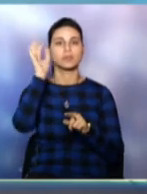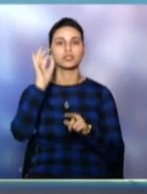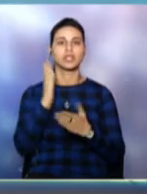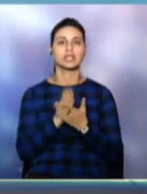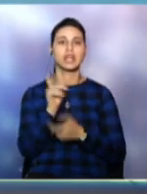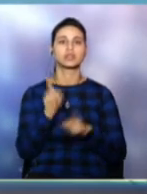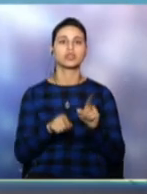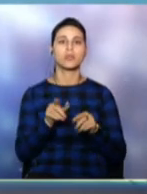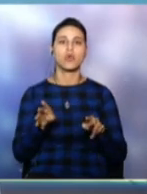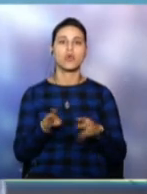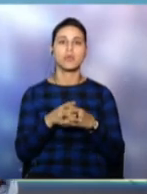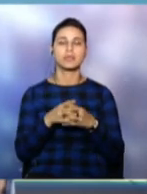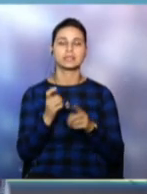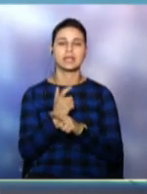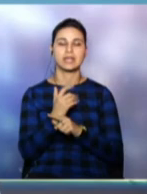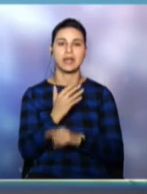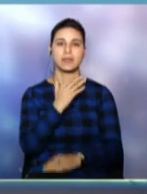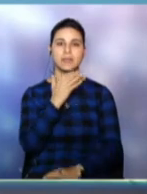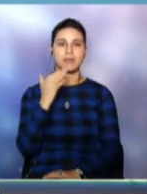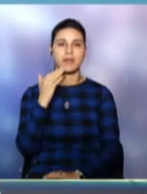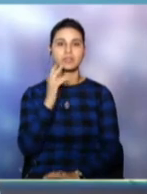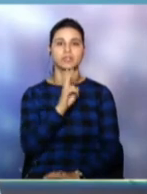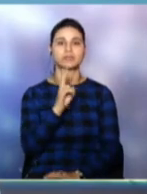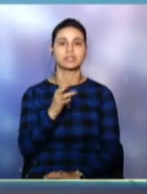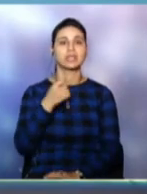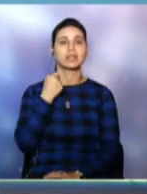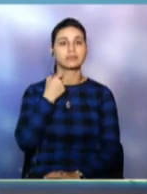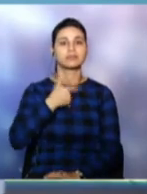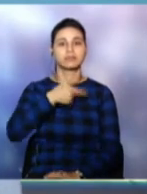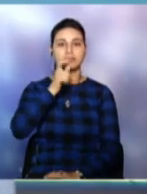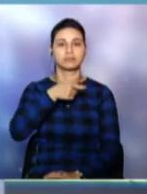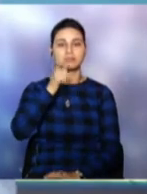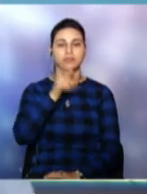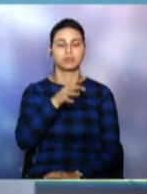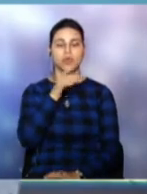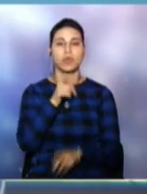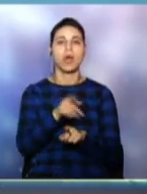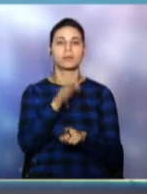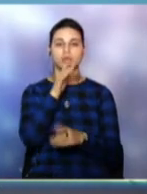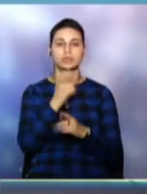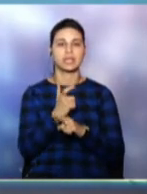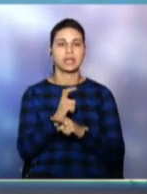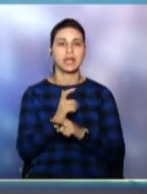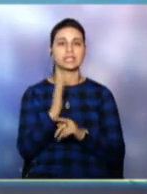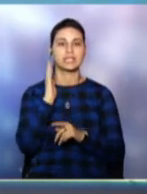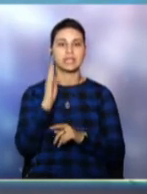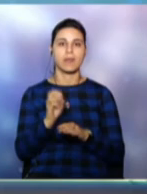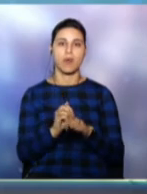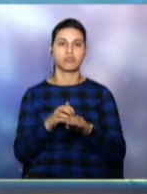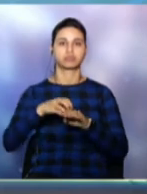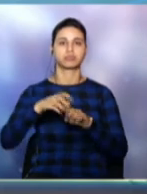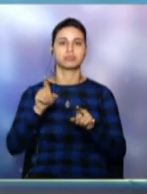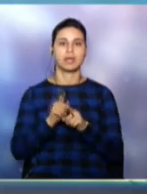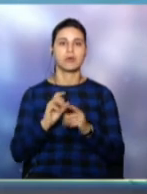ხოლმე კომბინაცია, რომ ჭარბი, განსაკუთრებით ჭარბი მოხმარების დროს, ალკოჰოლის ჭარბი მოხმარების დროს, ამ დროს გვაქვს მაღალი რისკი იმისა, რომ